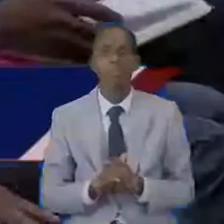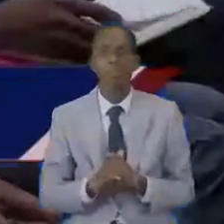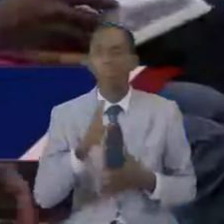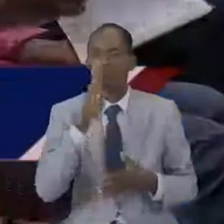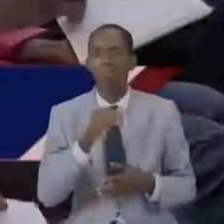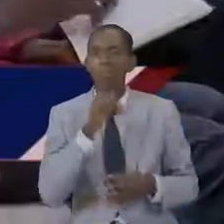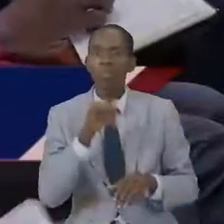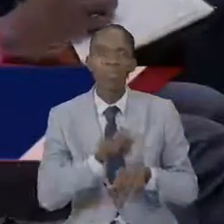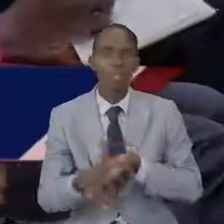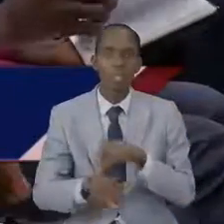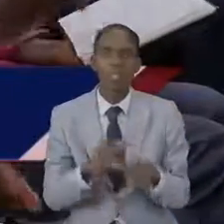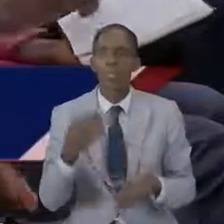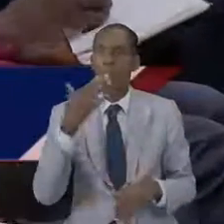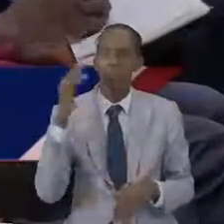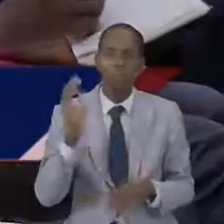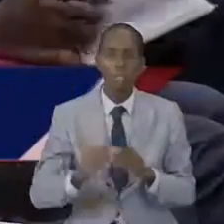33